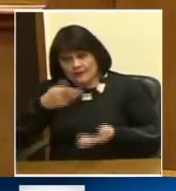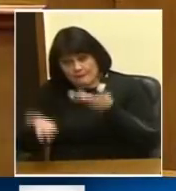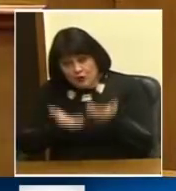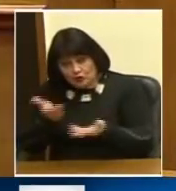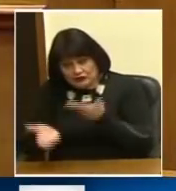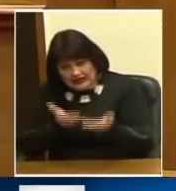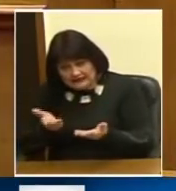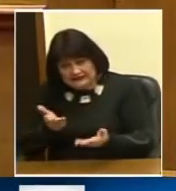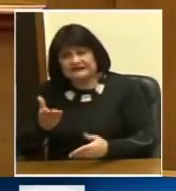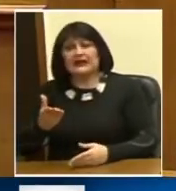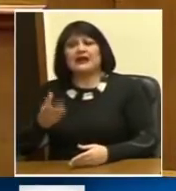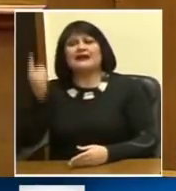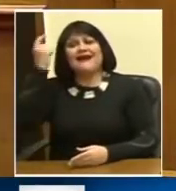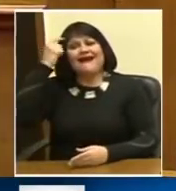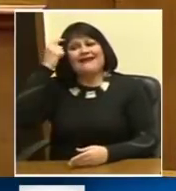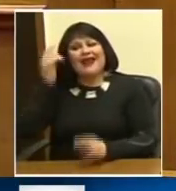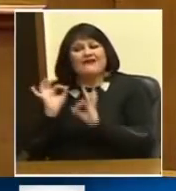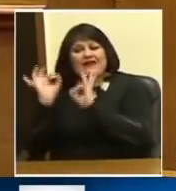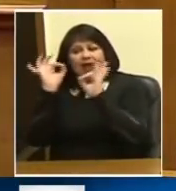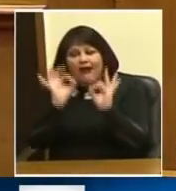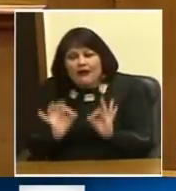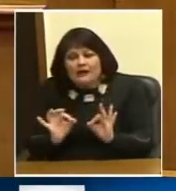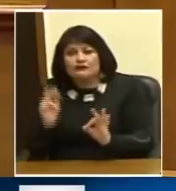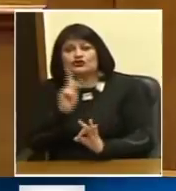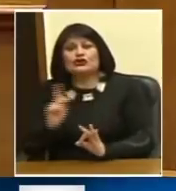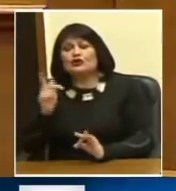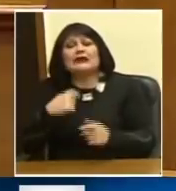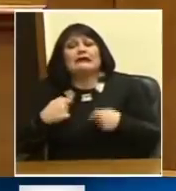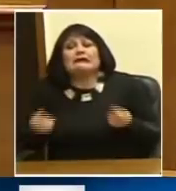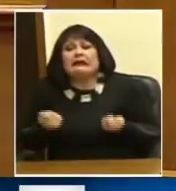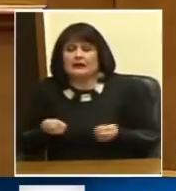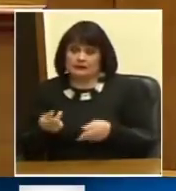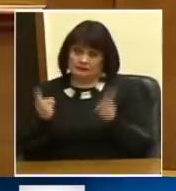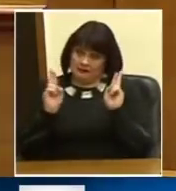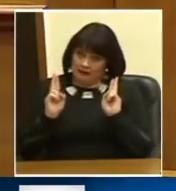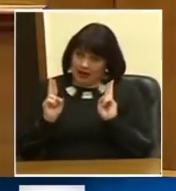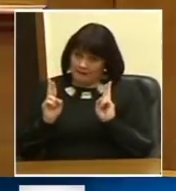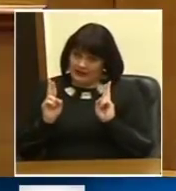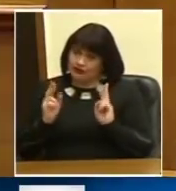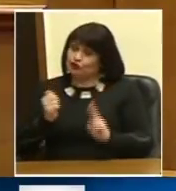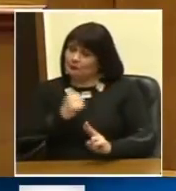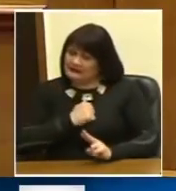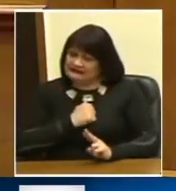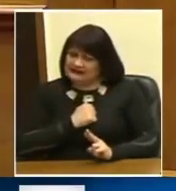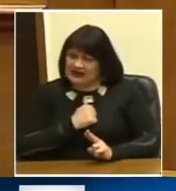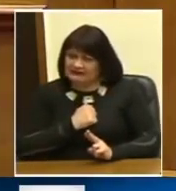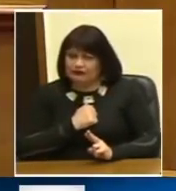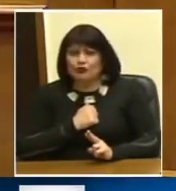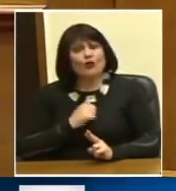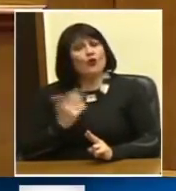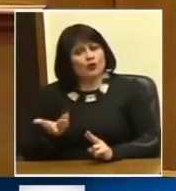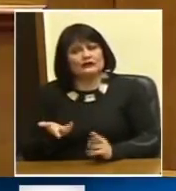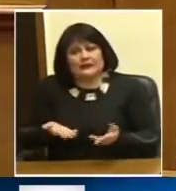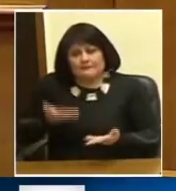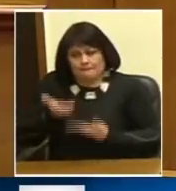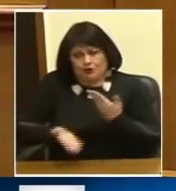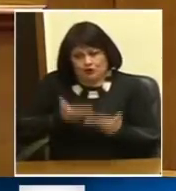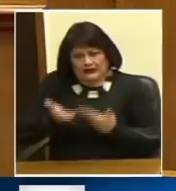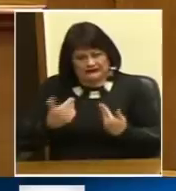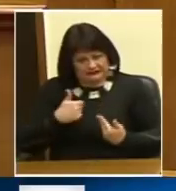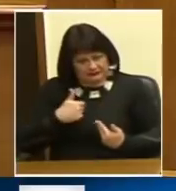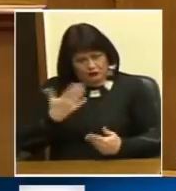να καταλάβει επακριβώς τι συμβαίνει. Και ελπίζω και το πιστεύω ότι οι προτάσεις που